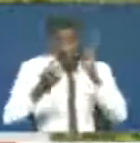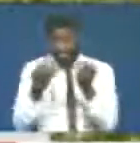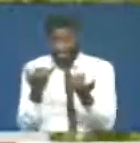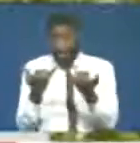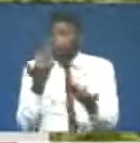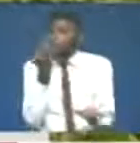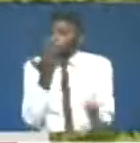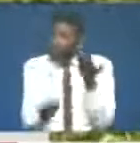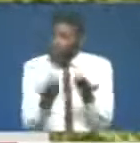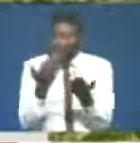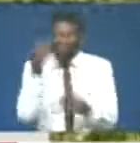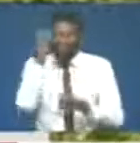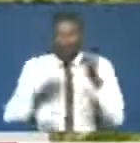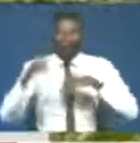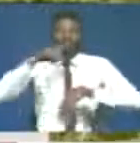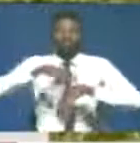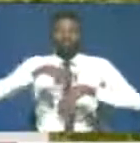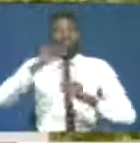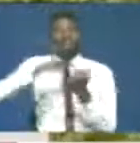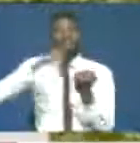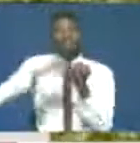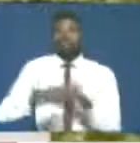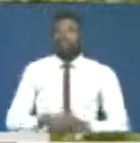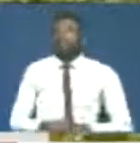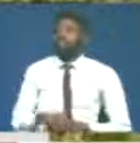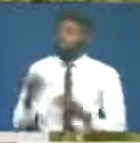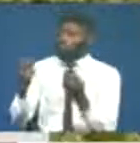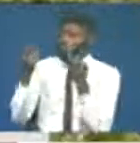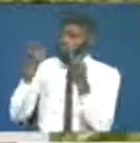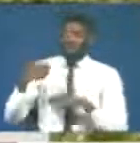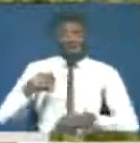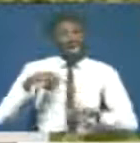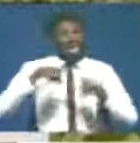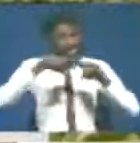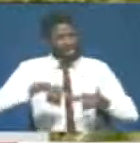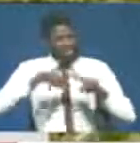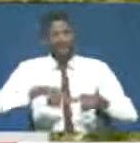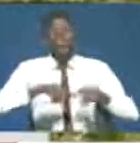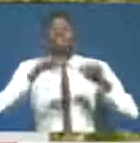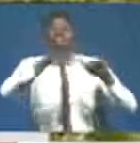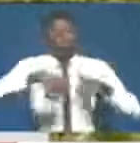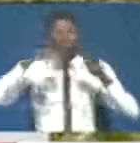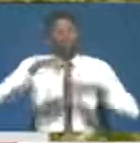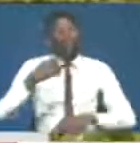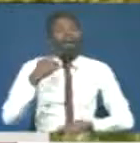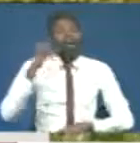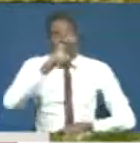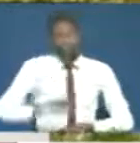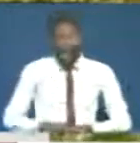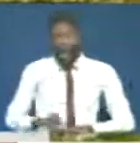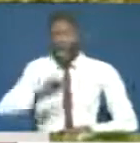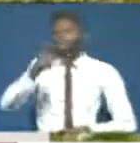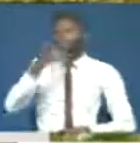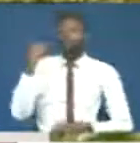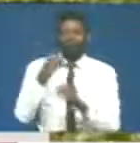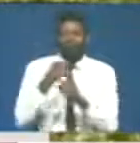harvest. Kama unavyoona, mimi ukulima ni kila kitu. Na hakuna kazi nzuri kama ukulima sababu ninapata pesa